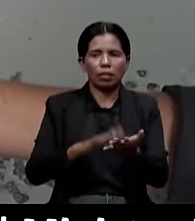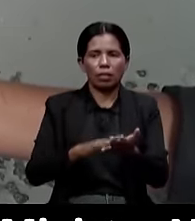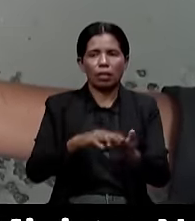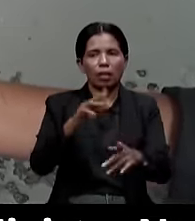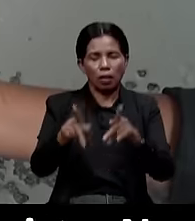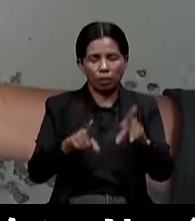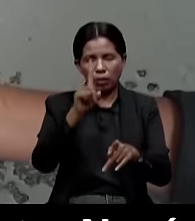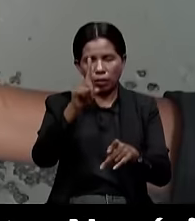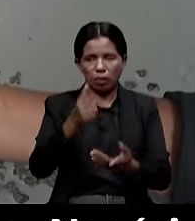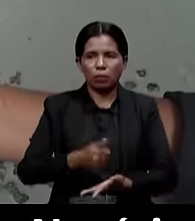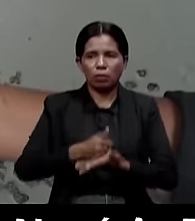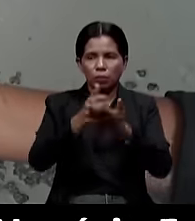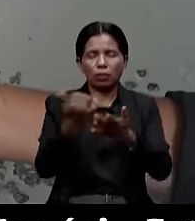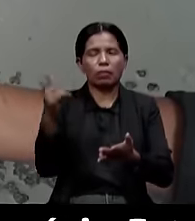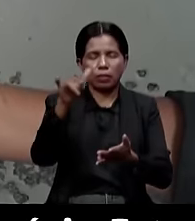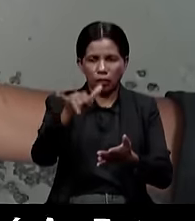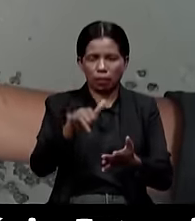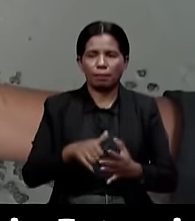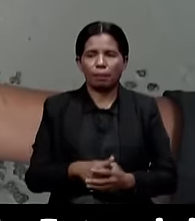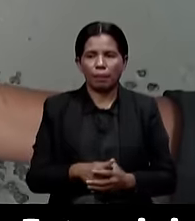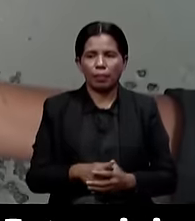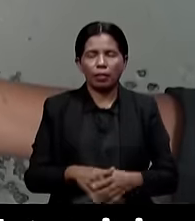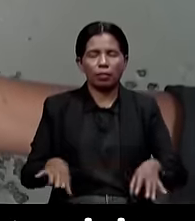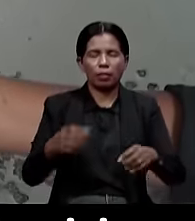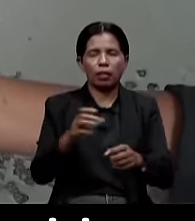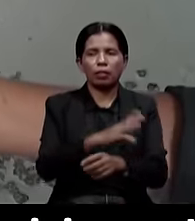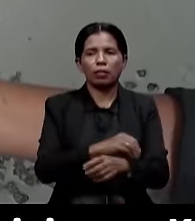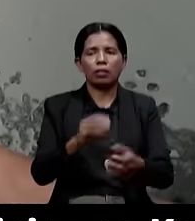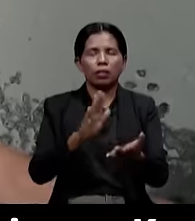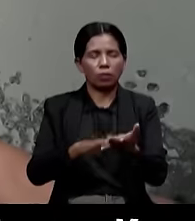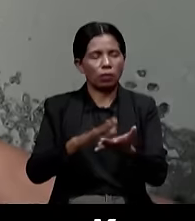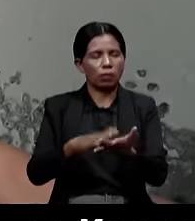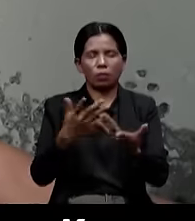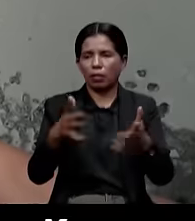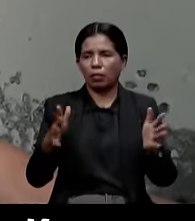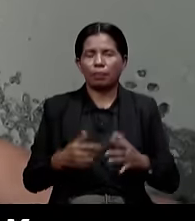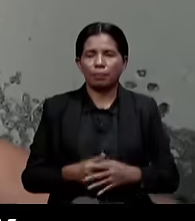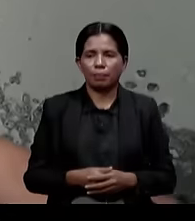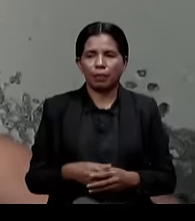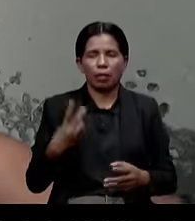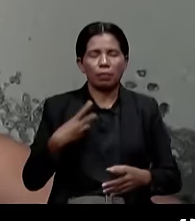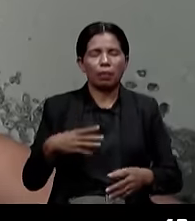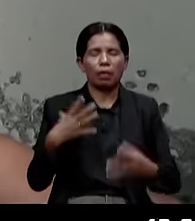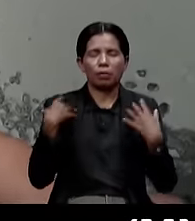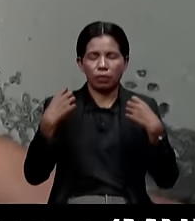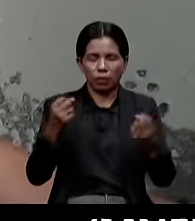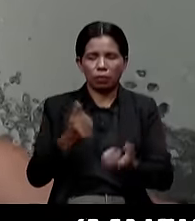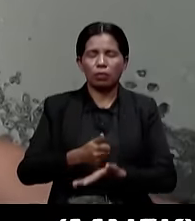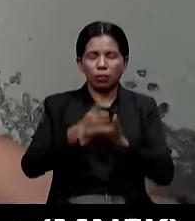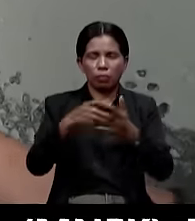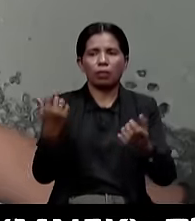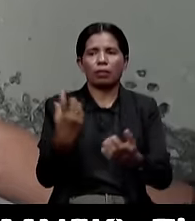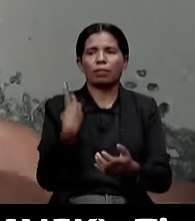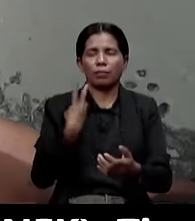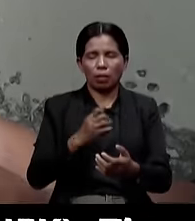atu ai juda sira, tamata ba sira. Espor sira ni skola ne mak la iha. Aminia forsa atu ai juda makan saneret.